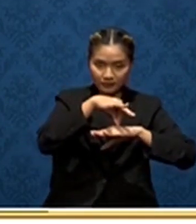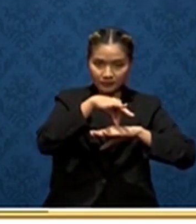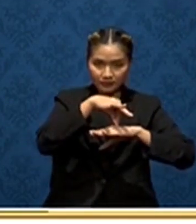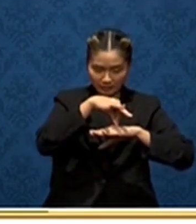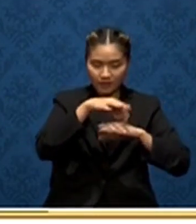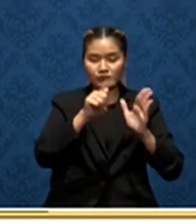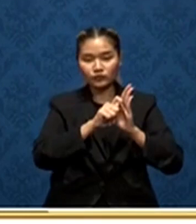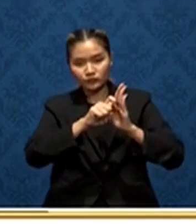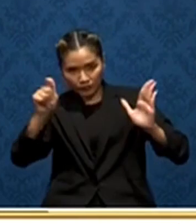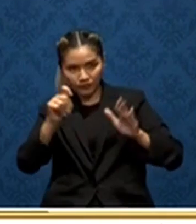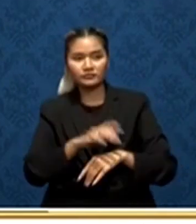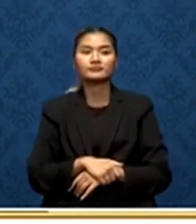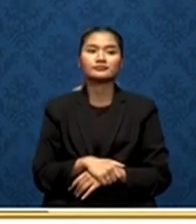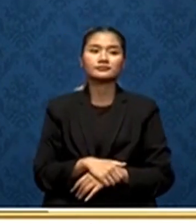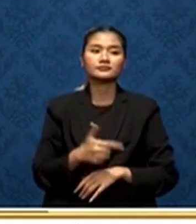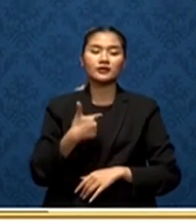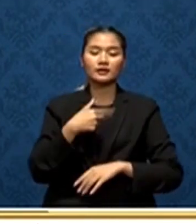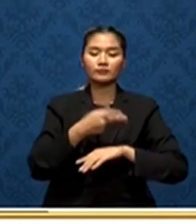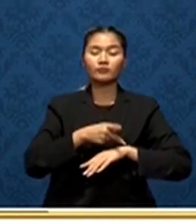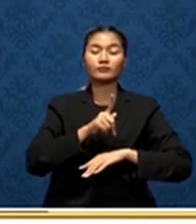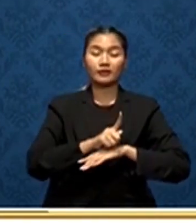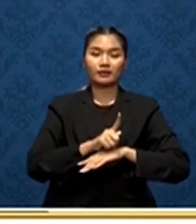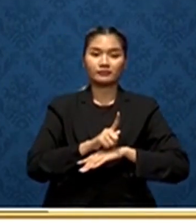ซึ่งกรรมการนโยบายที่ผมเป็นประธาน